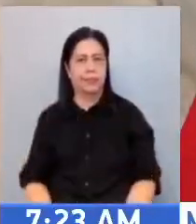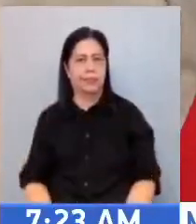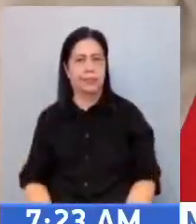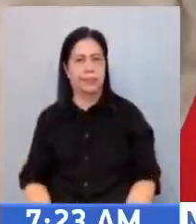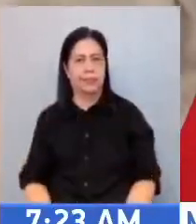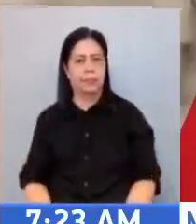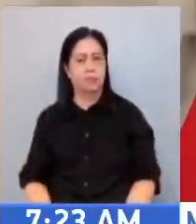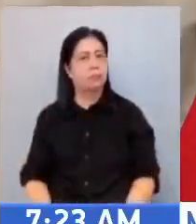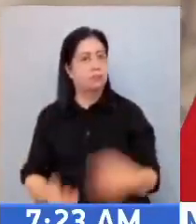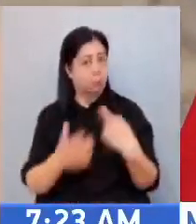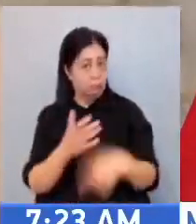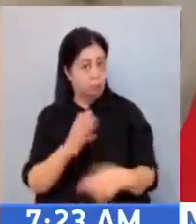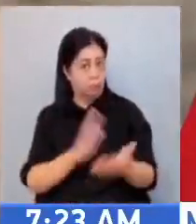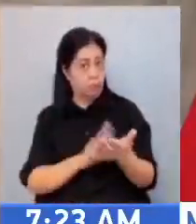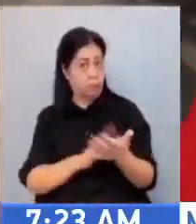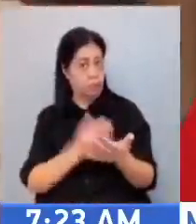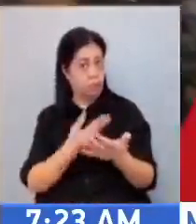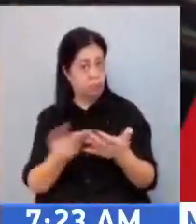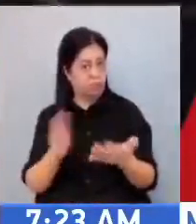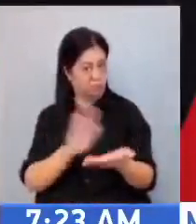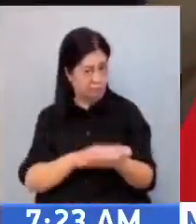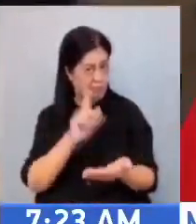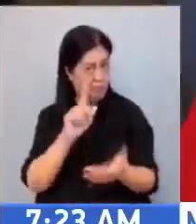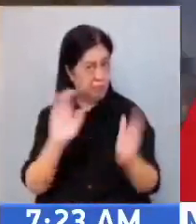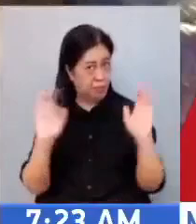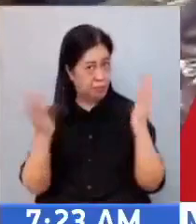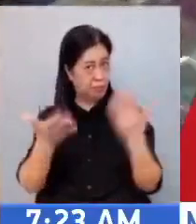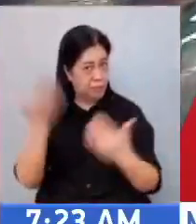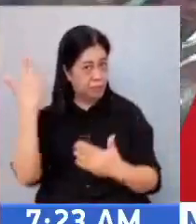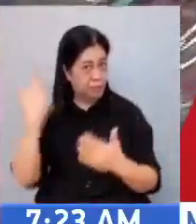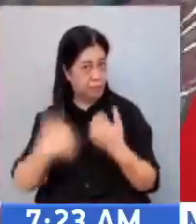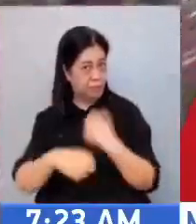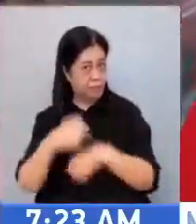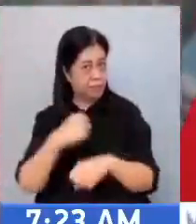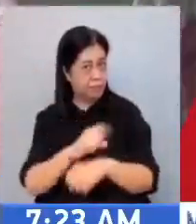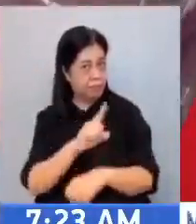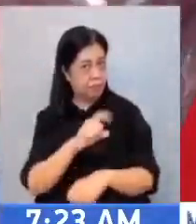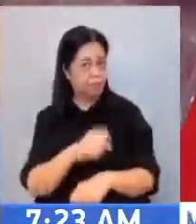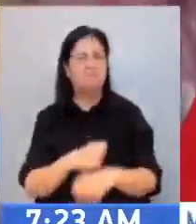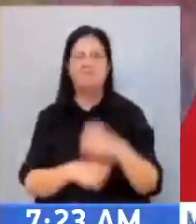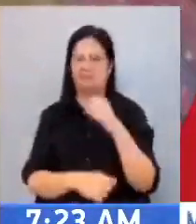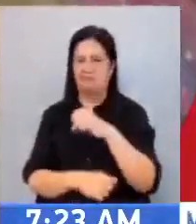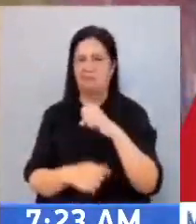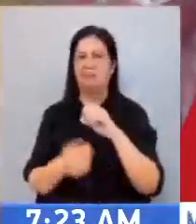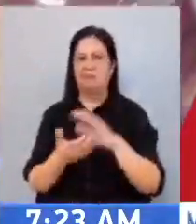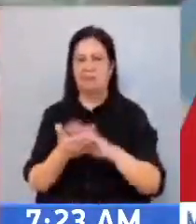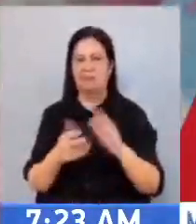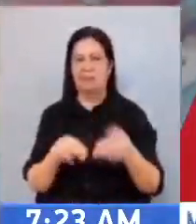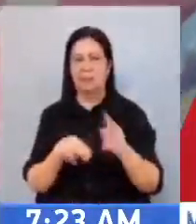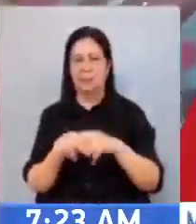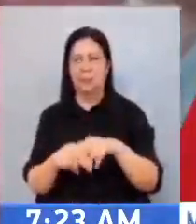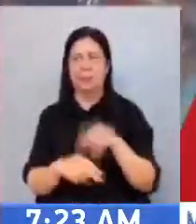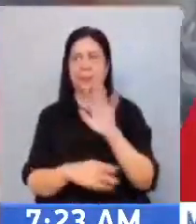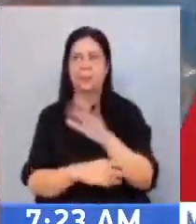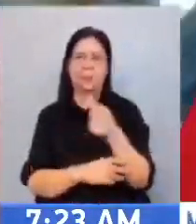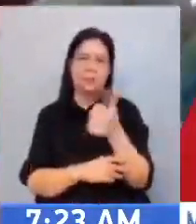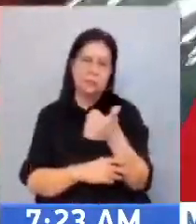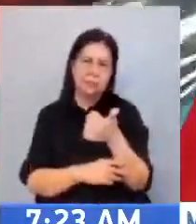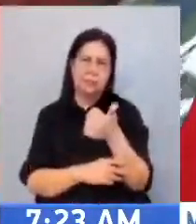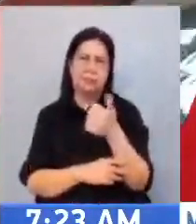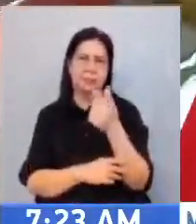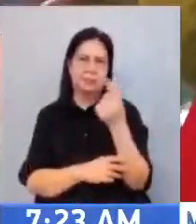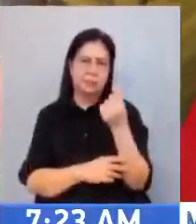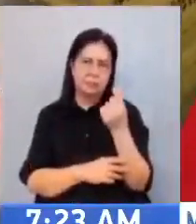mga school supplies natin ngayon, nagmahal ba kumpara ng mga nakalipas na panahon? Yes, ma'am. Magkano ho itinaas? Mga 10 hanggang 20